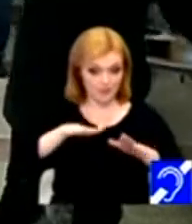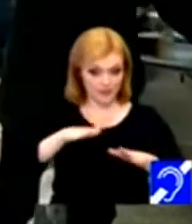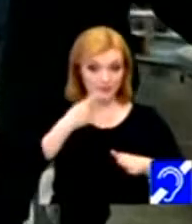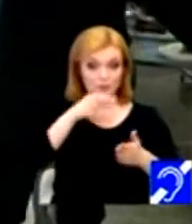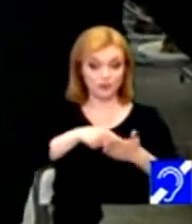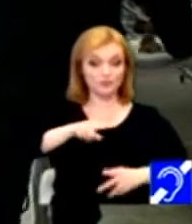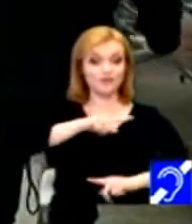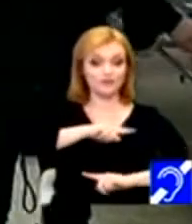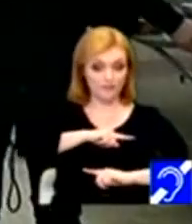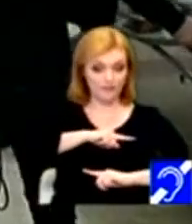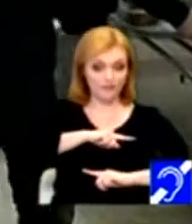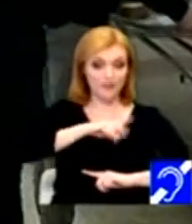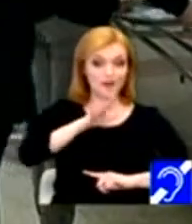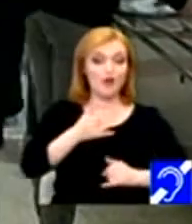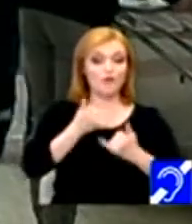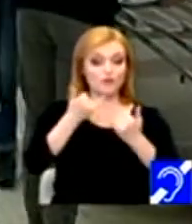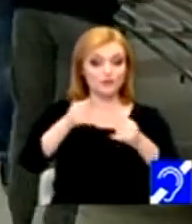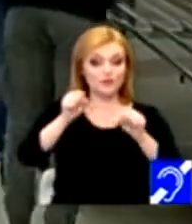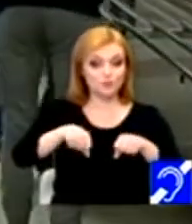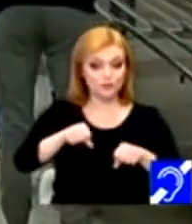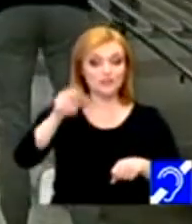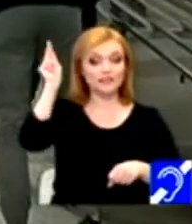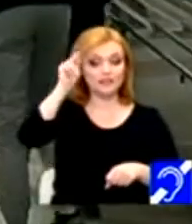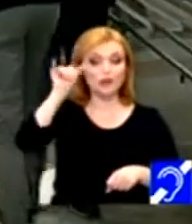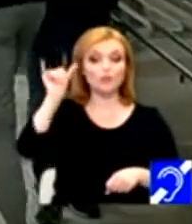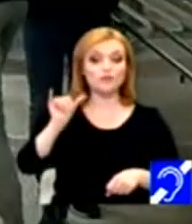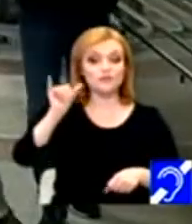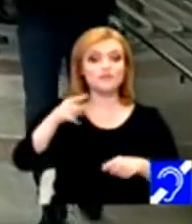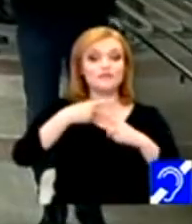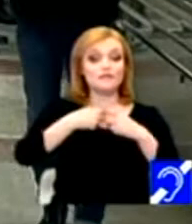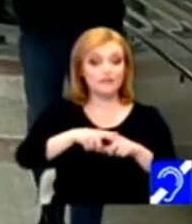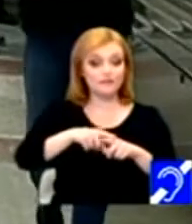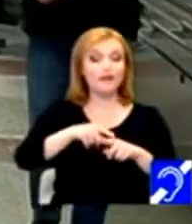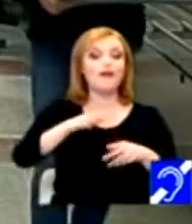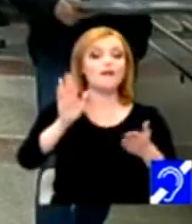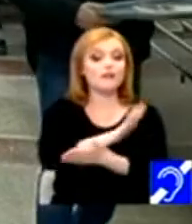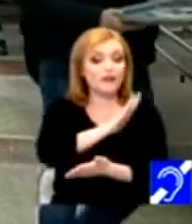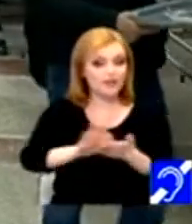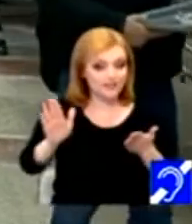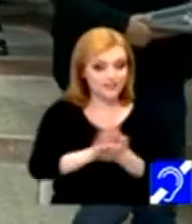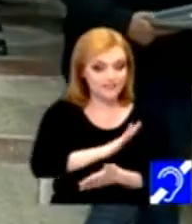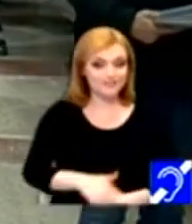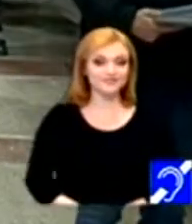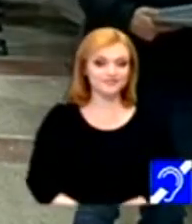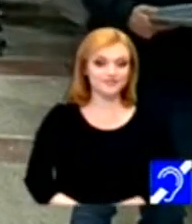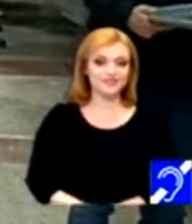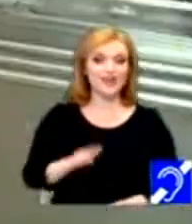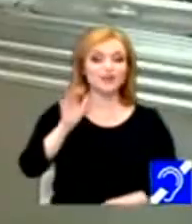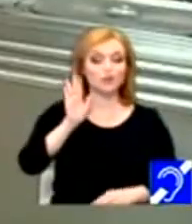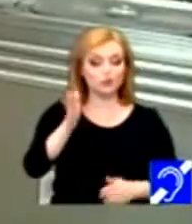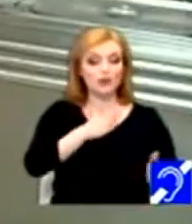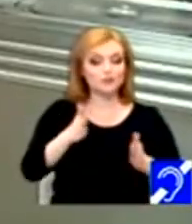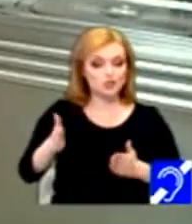finală, le vom oferi posibilitatea de a învăța la Universitatea Tehnică gratis, le vom oferi și cazare